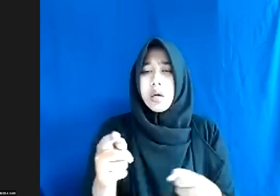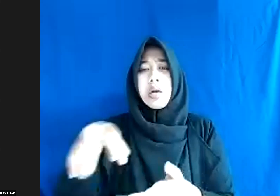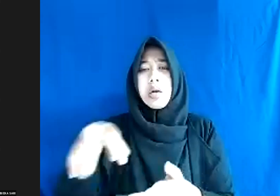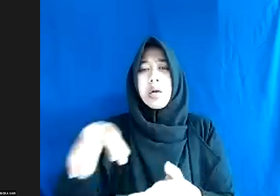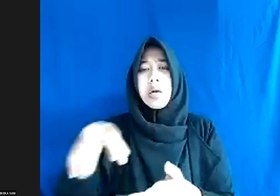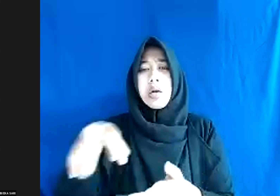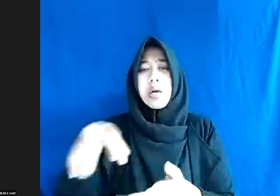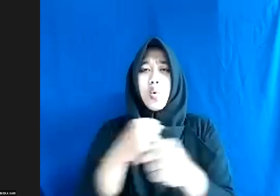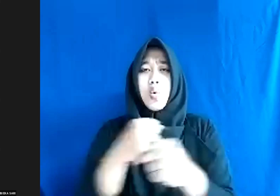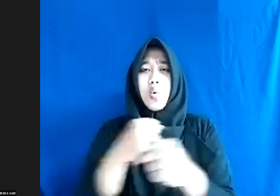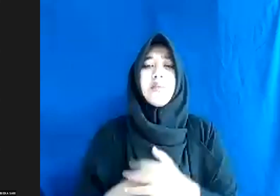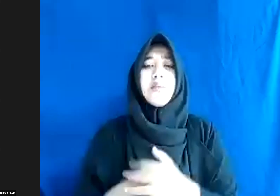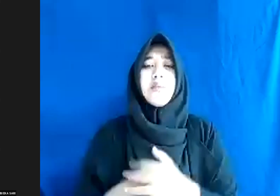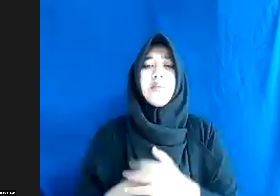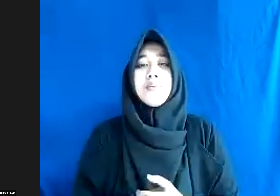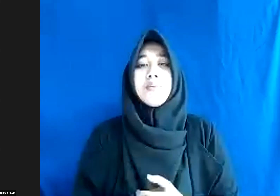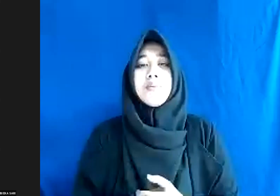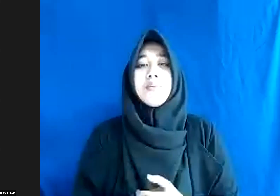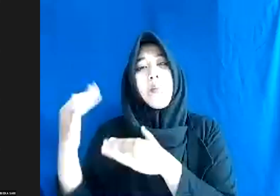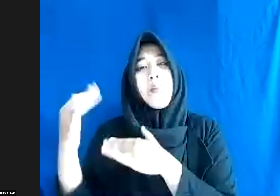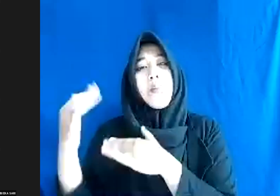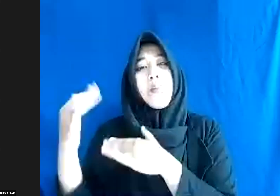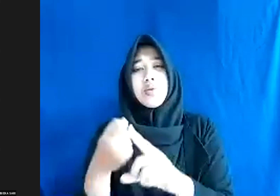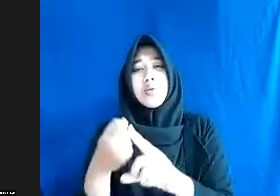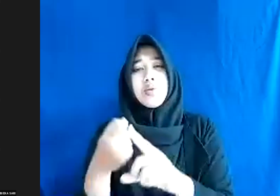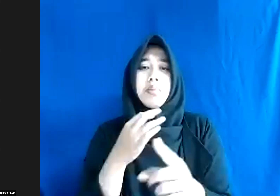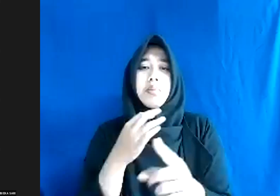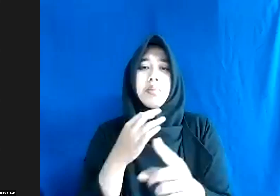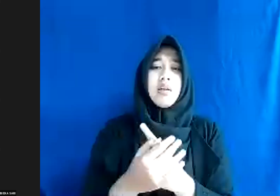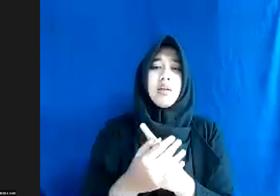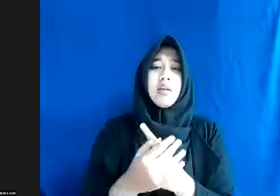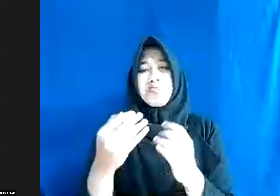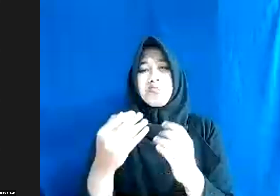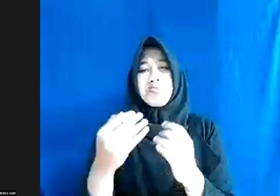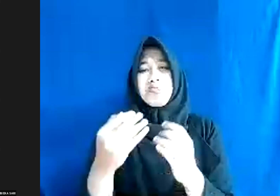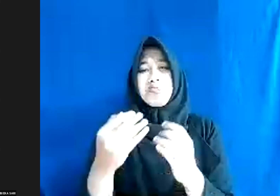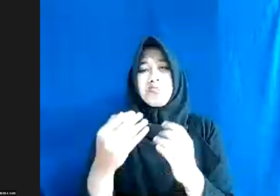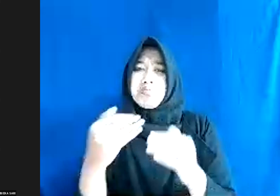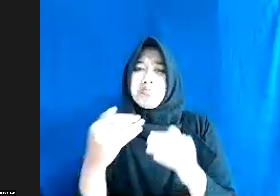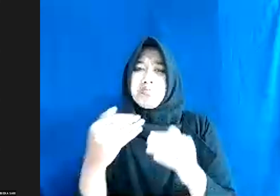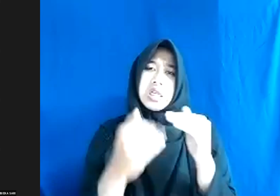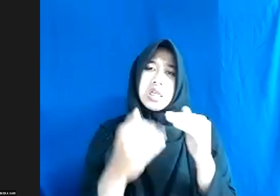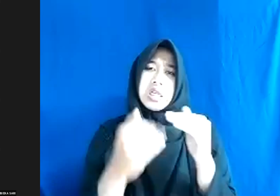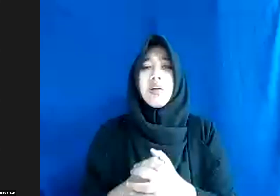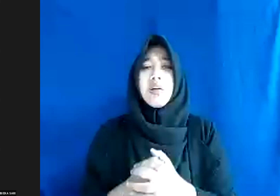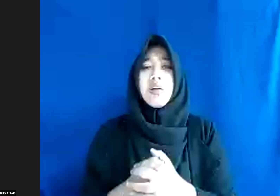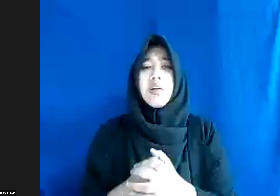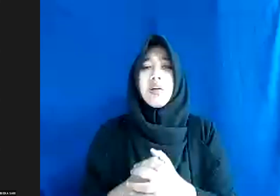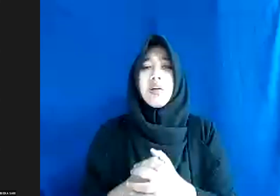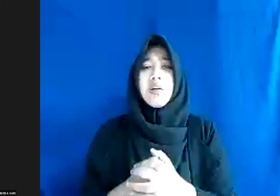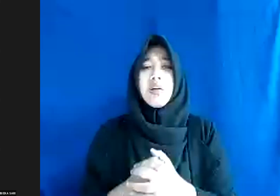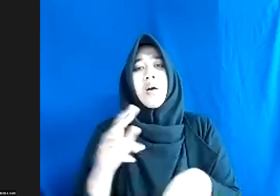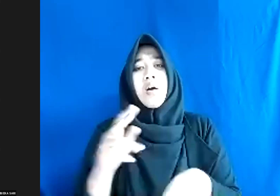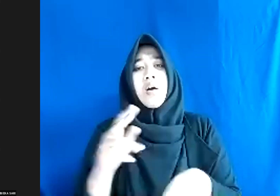harapannya muncul dari masyarakat ini jadi sangat minim. Nah, bahkan kalau bicara oligarki, saat ini tidak hanya oligarki.